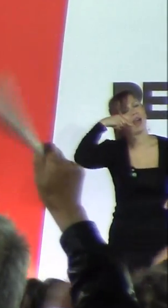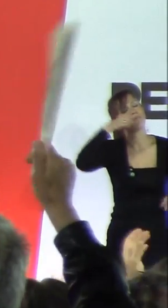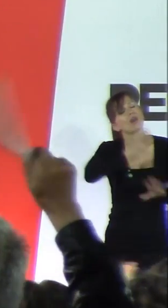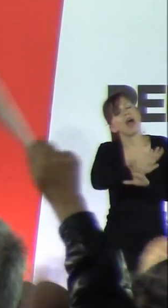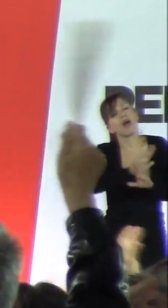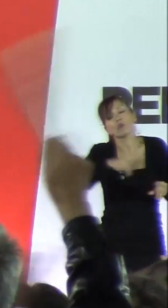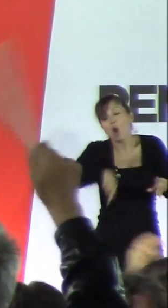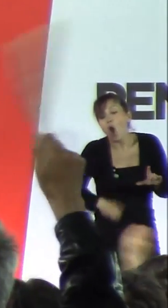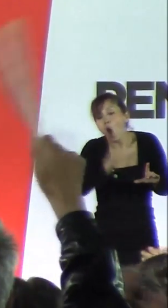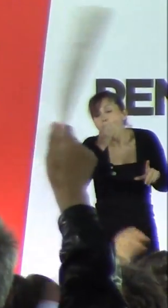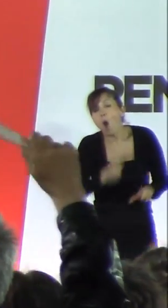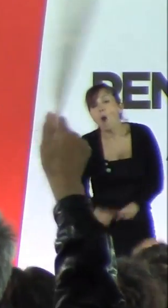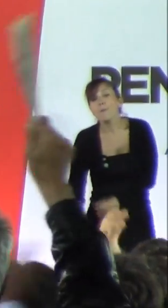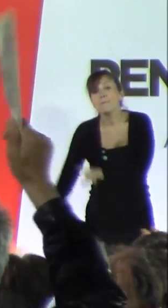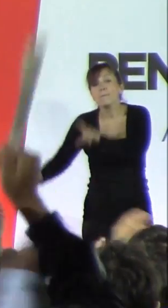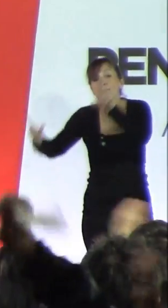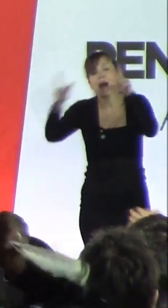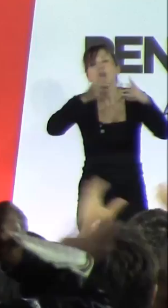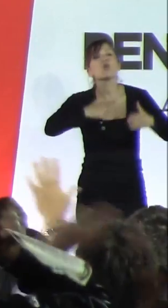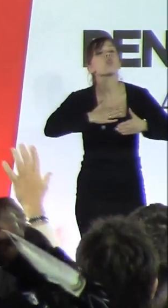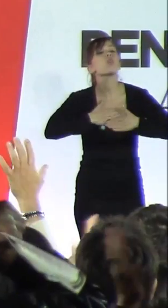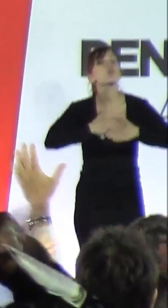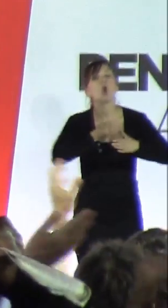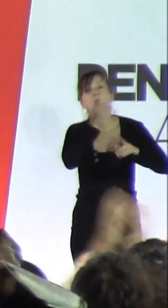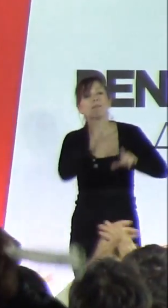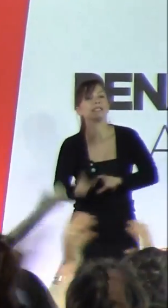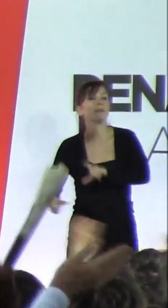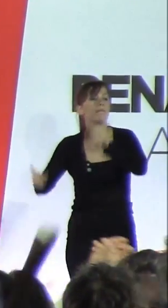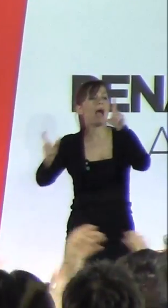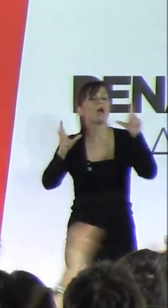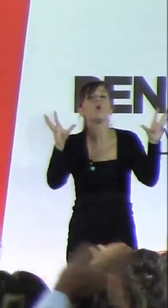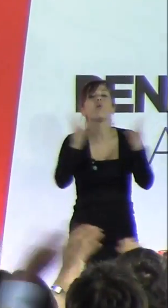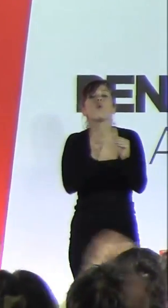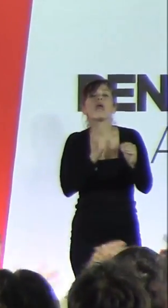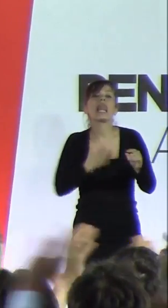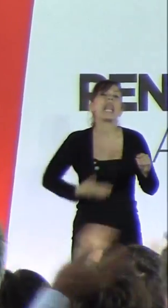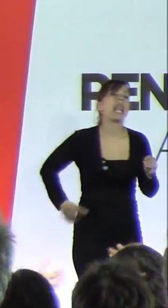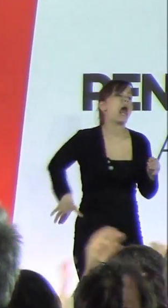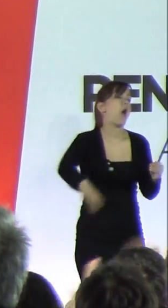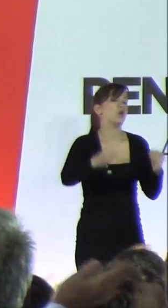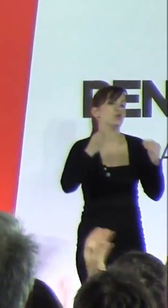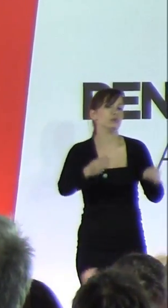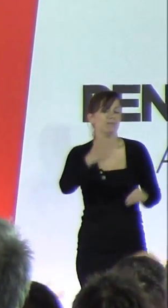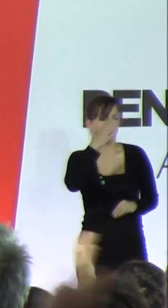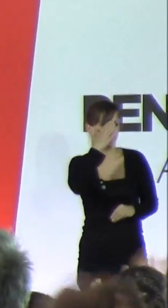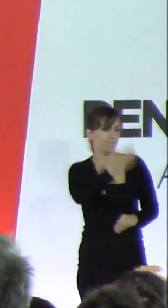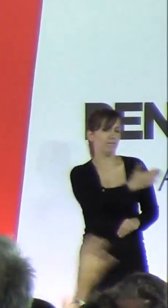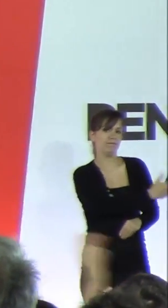Αυτός ο Μάης θα είναι ο δικός μας Μάης. Θα είναι ο Μάης του λαού. Γεια σας.